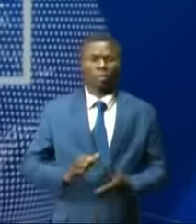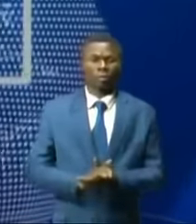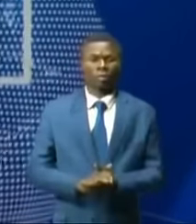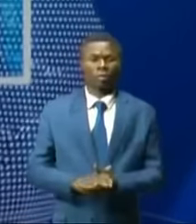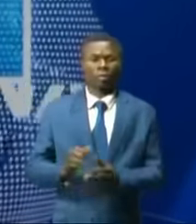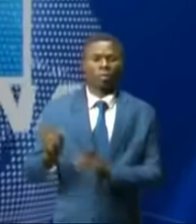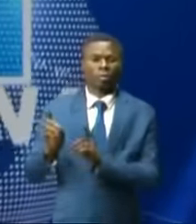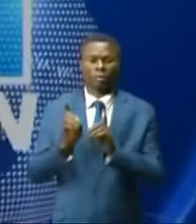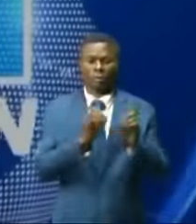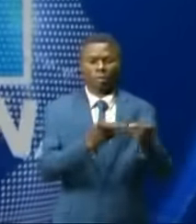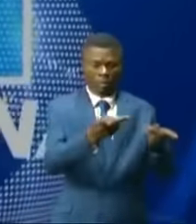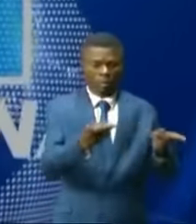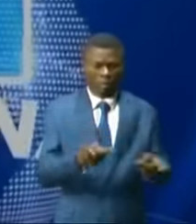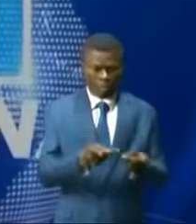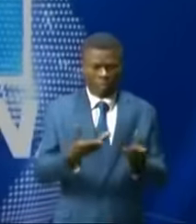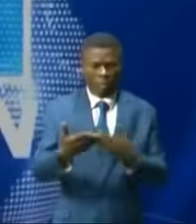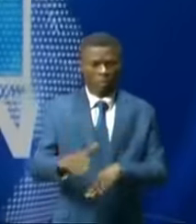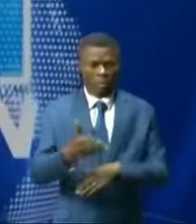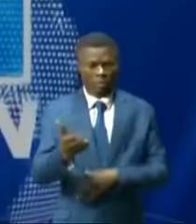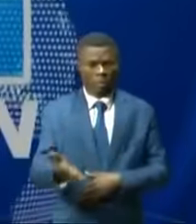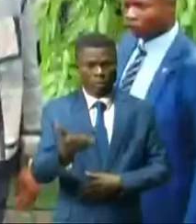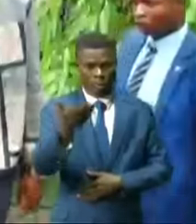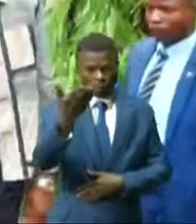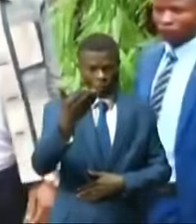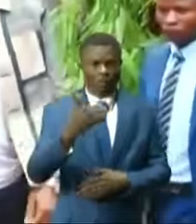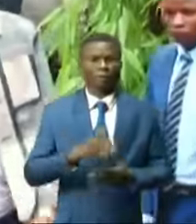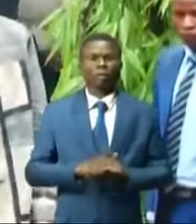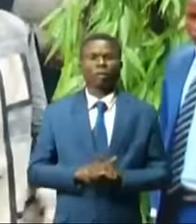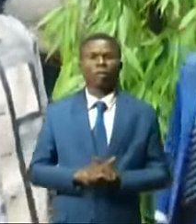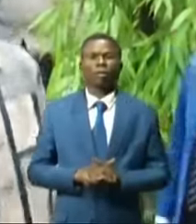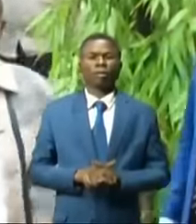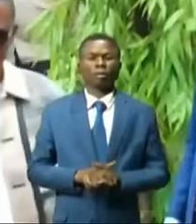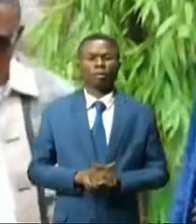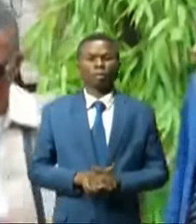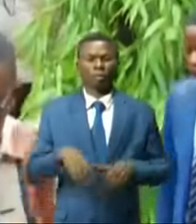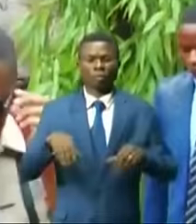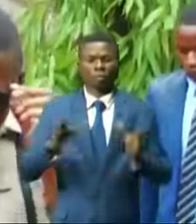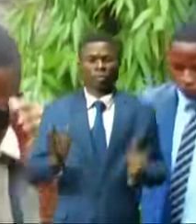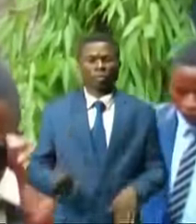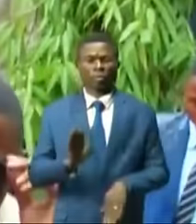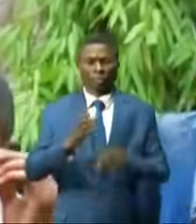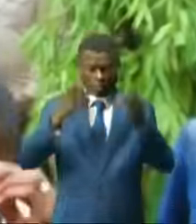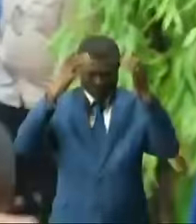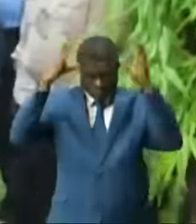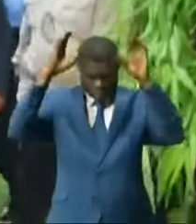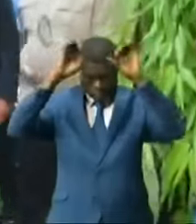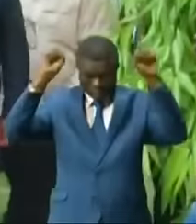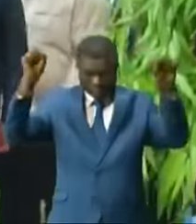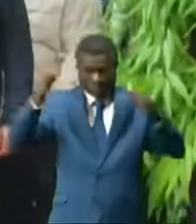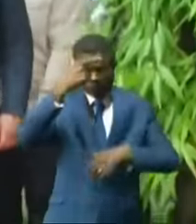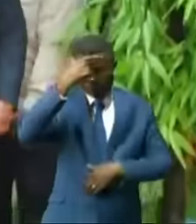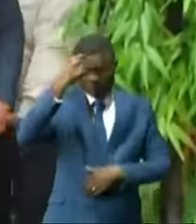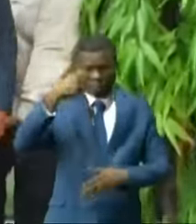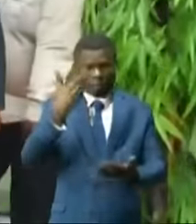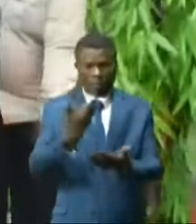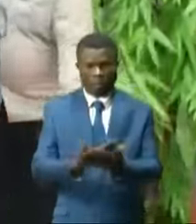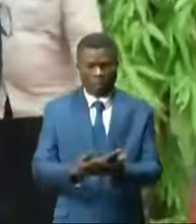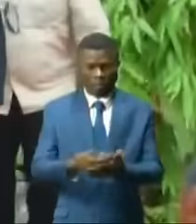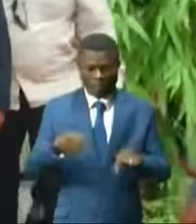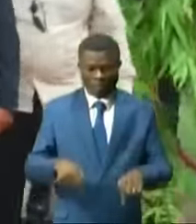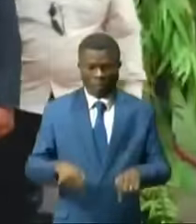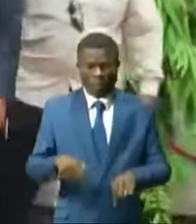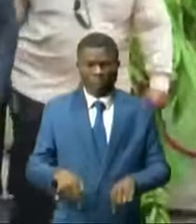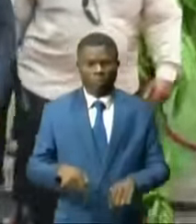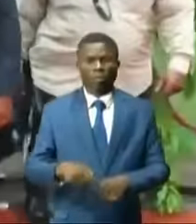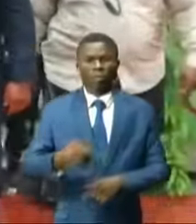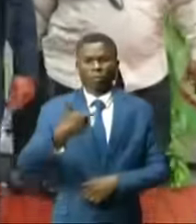du lieu de recueillement. Blandine Zouf. Le président congolais Denis Sassou Nguesso est arrivé ce mardi à